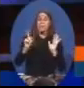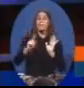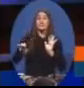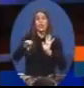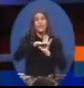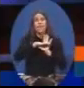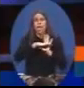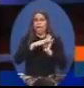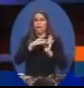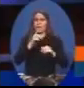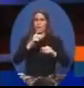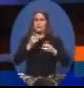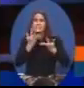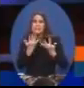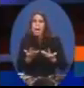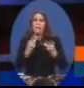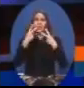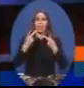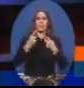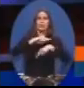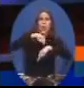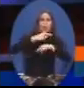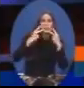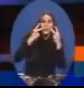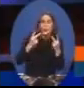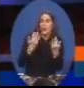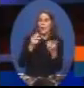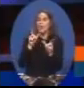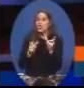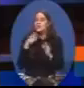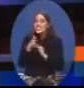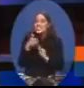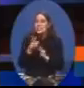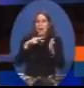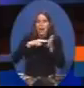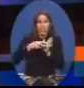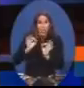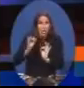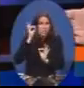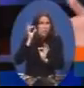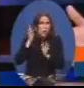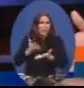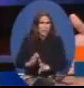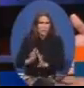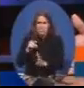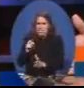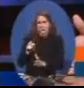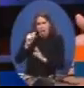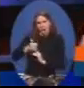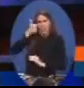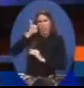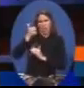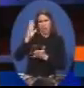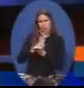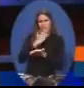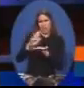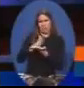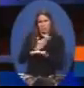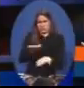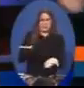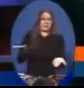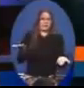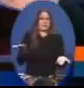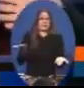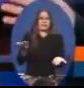המבקרים, שעות הביקור וכמה אנשים יכולים להיכנס לחדר אצל היולדת עם הנהלת בתי החולים, אז הם לא